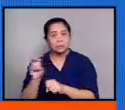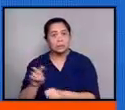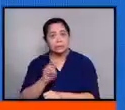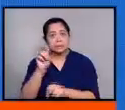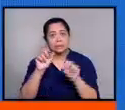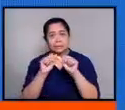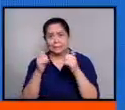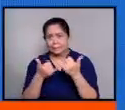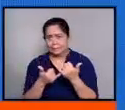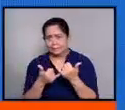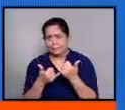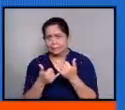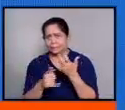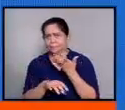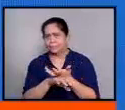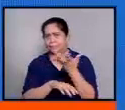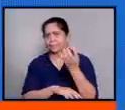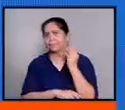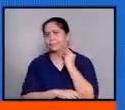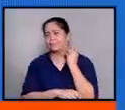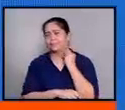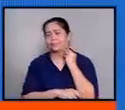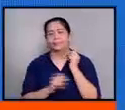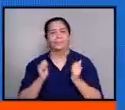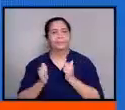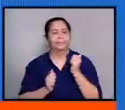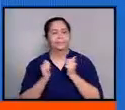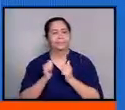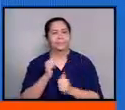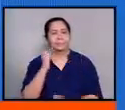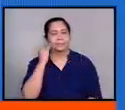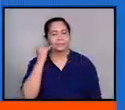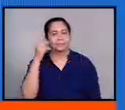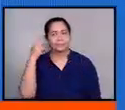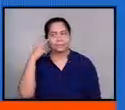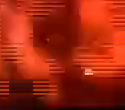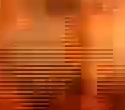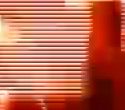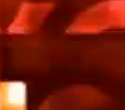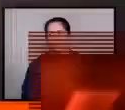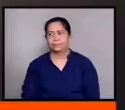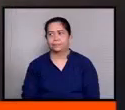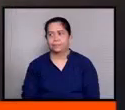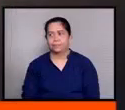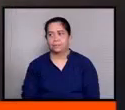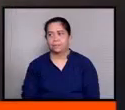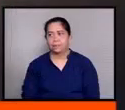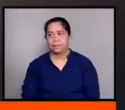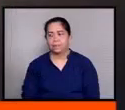travel agency, manloloko raw pala. Umaksyon si Justine Punsala.